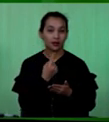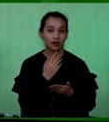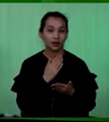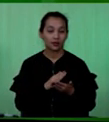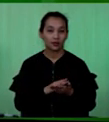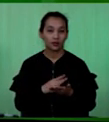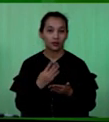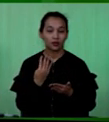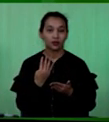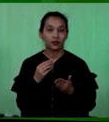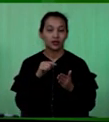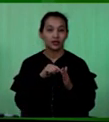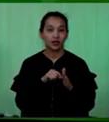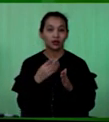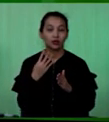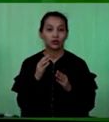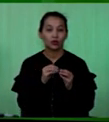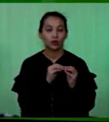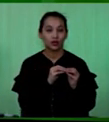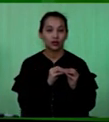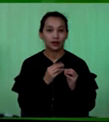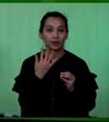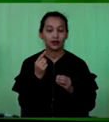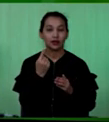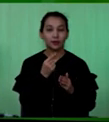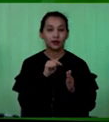ta 10lik va 5 ta 1lik mavjud.